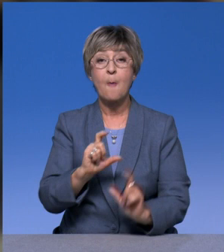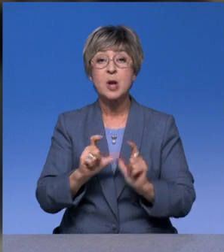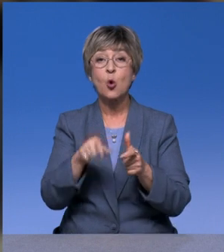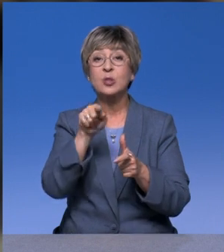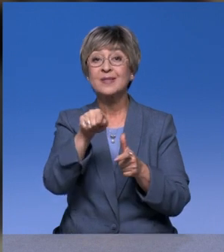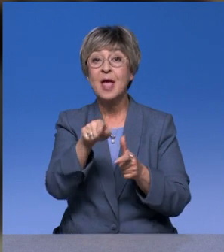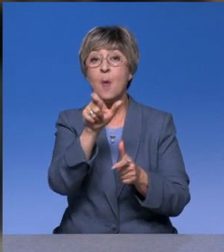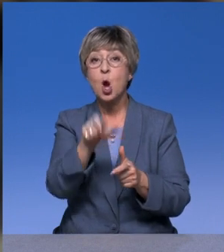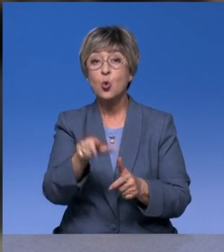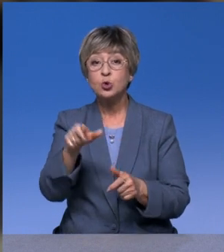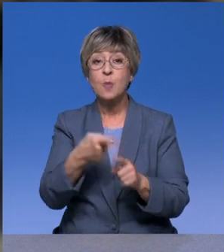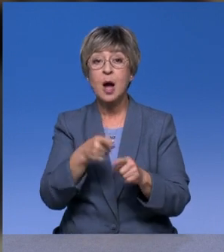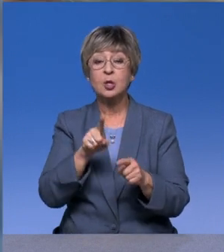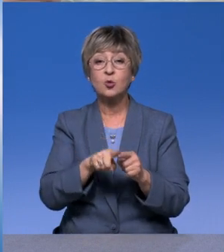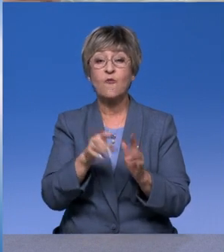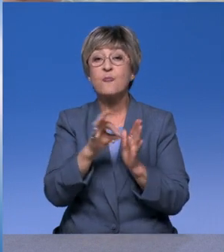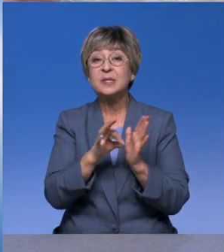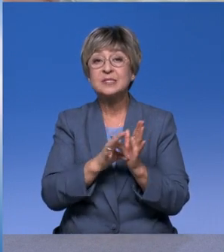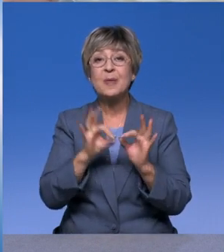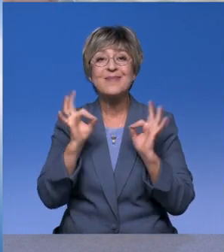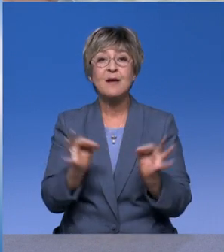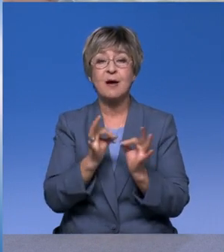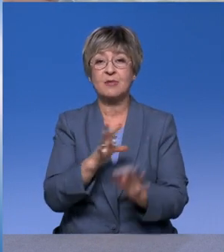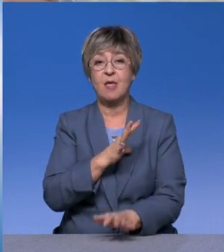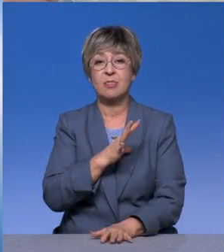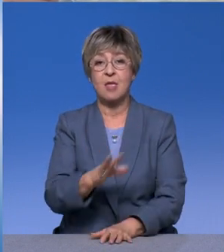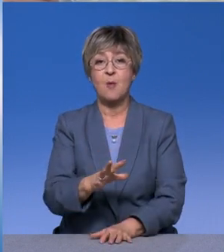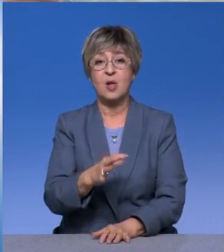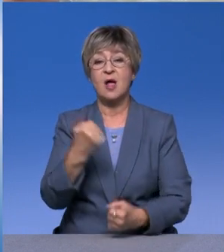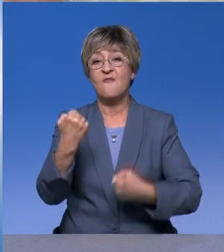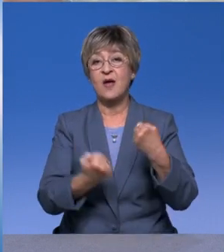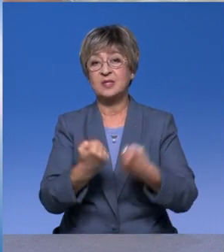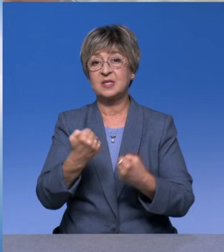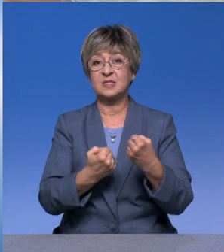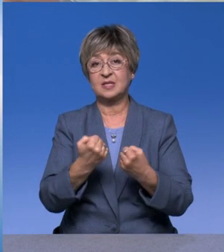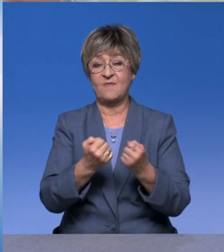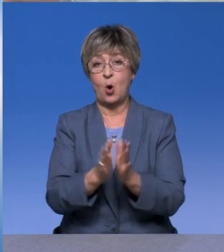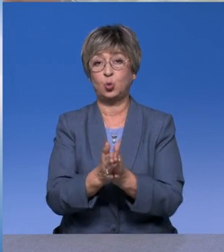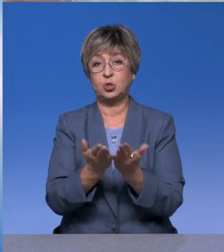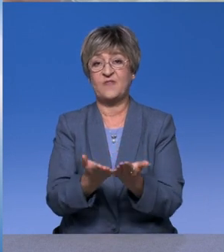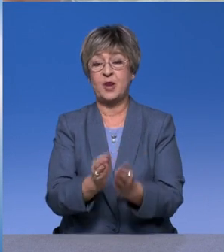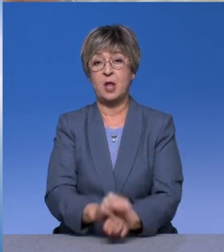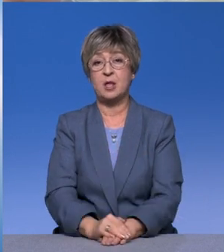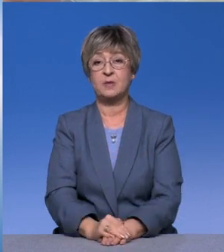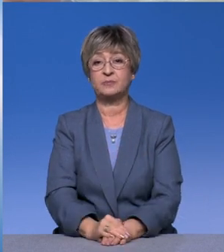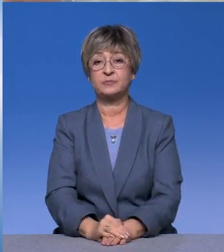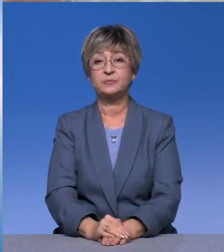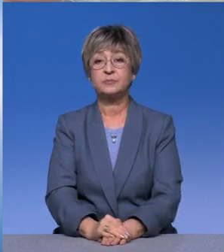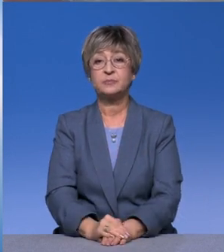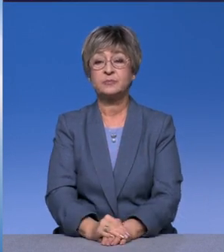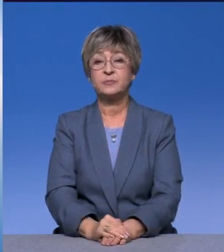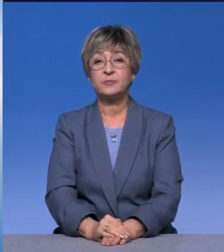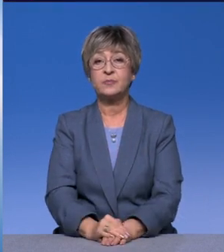которых даже в принципе никогда не было водительского удостоверения. Угу. Ну, то есть, грубо говоря,